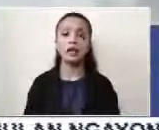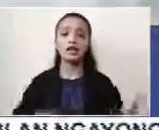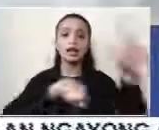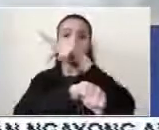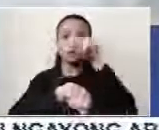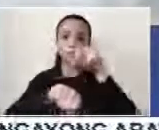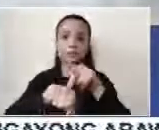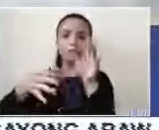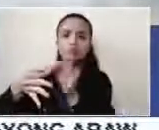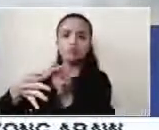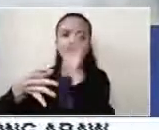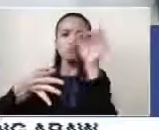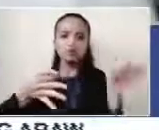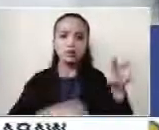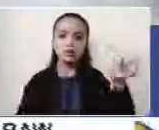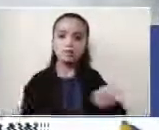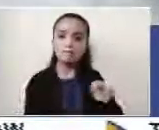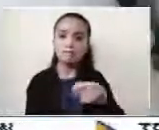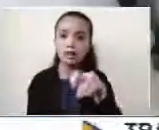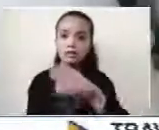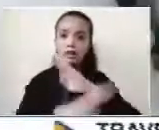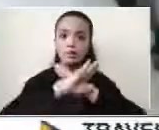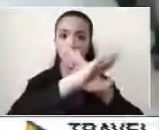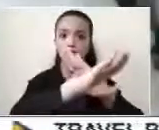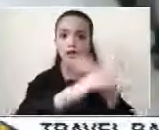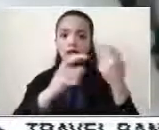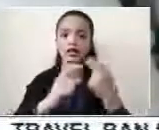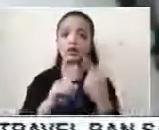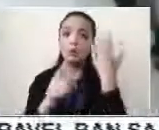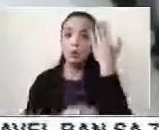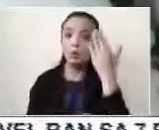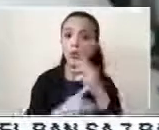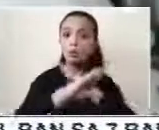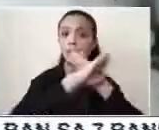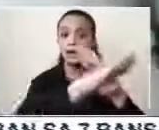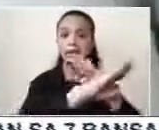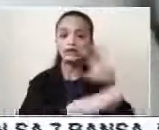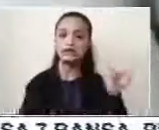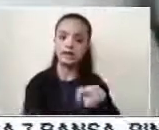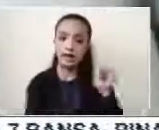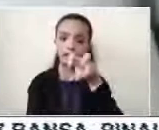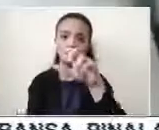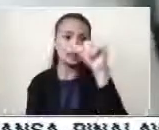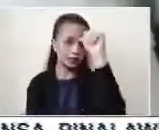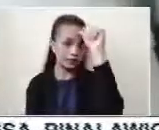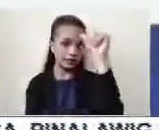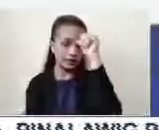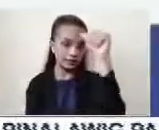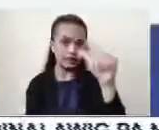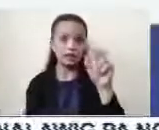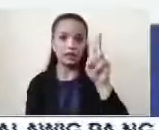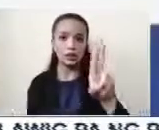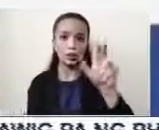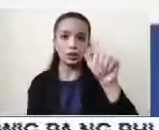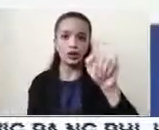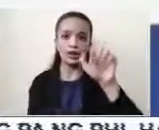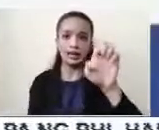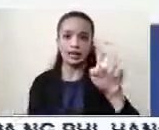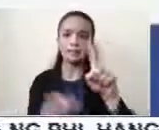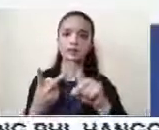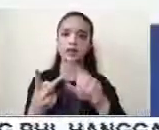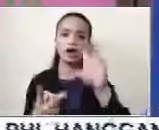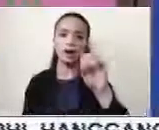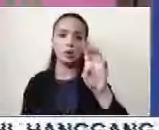ang 100% operation ng export sector nitong pandemic. Inaasahan din ang paglago ng business